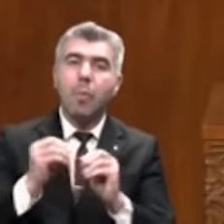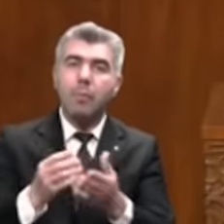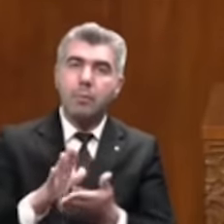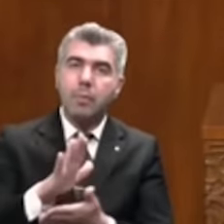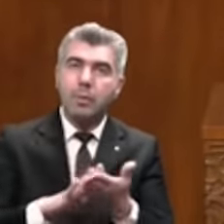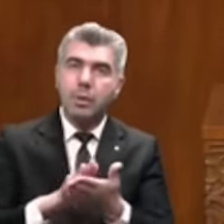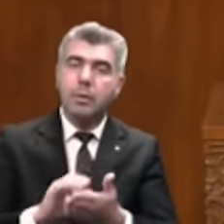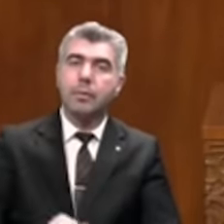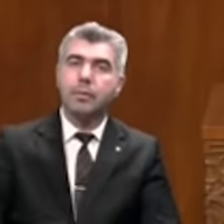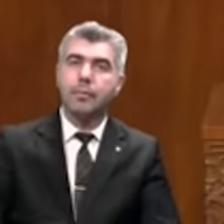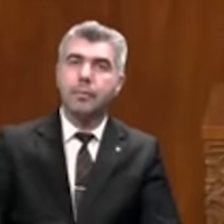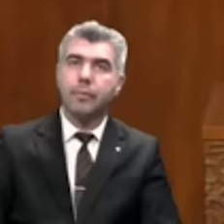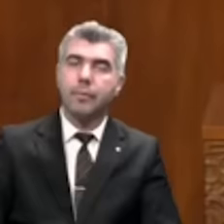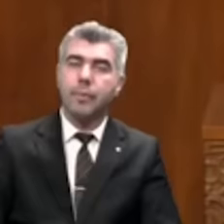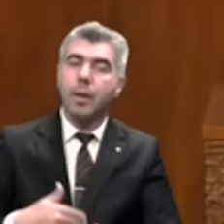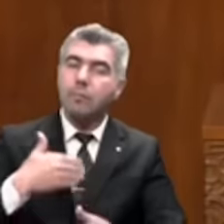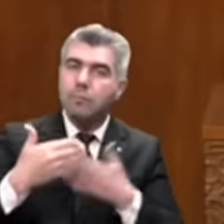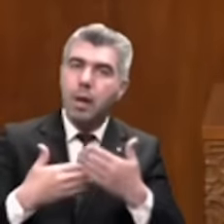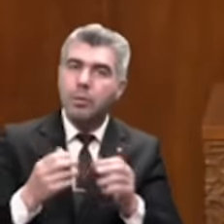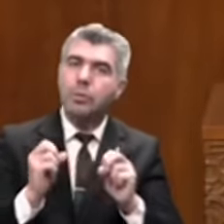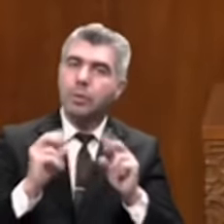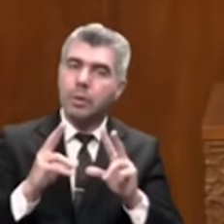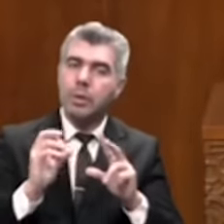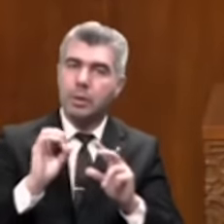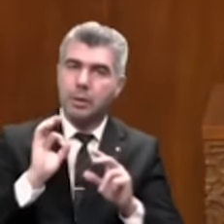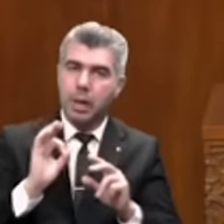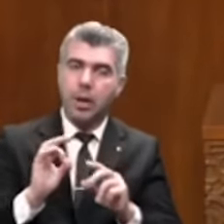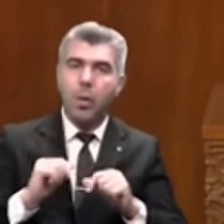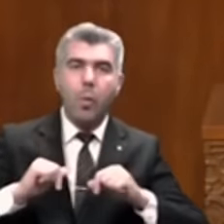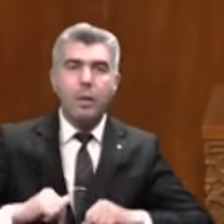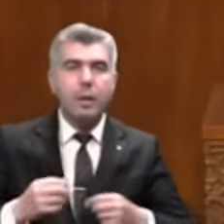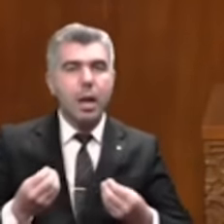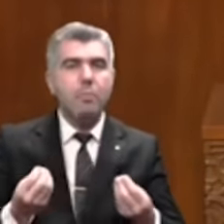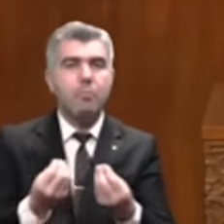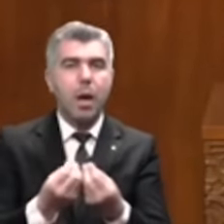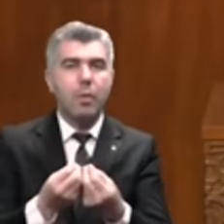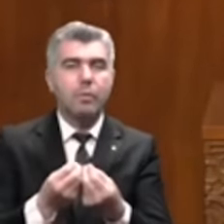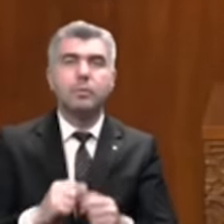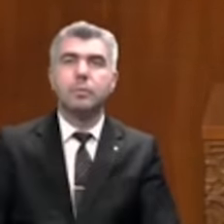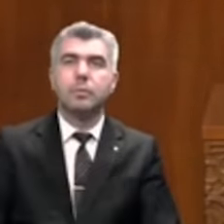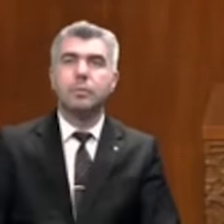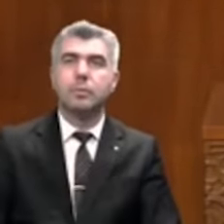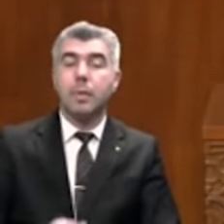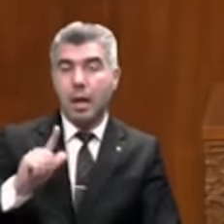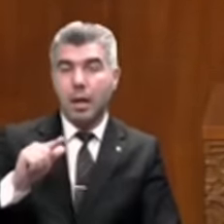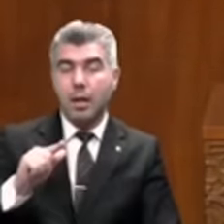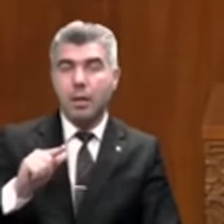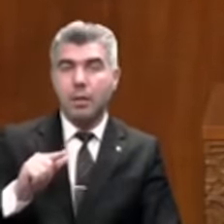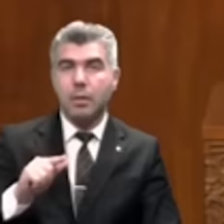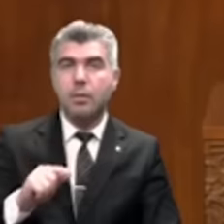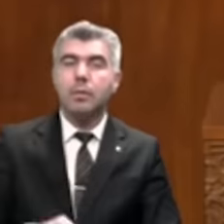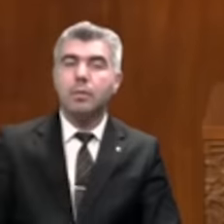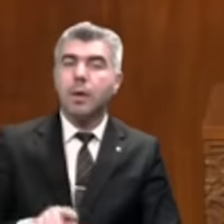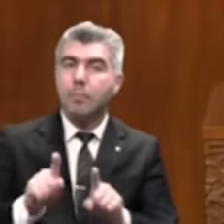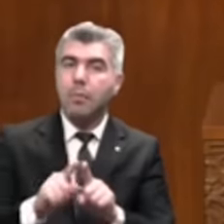قلنا لهم كان تجاوب جد ايجابي ديال الوزاره معهم، وقالوا لنا بانه غادي يمشيو،